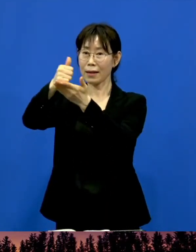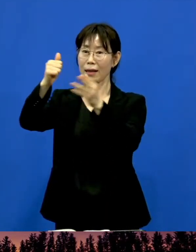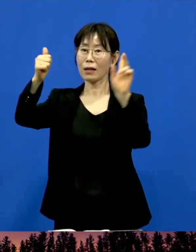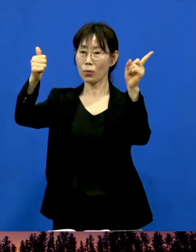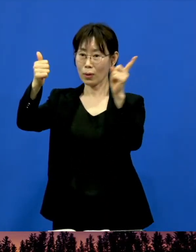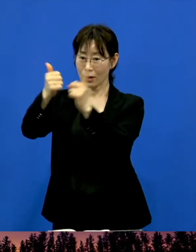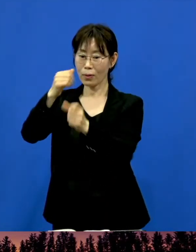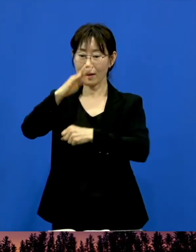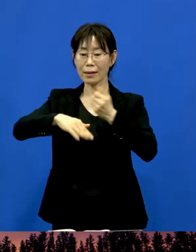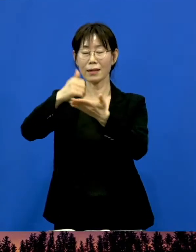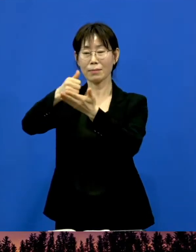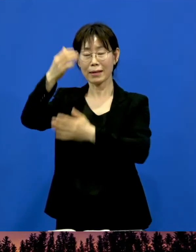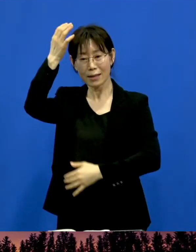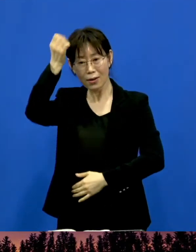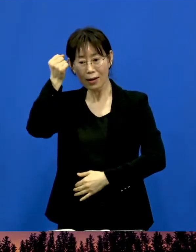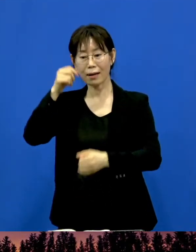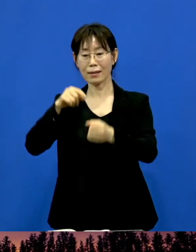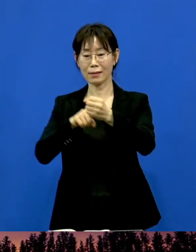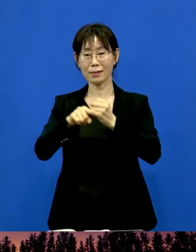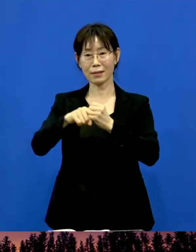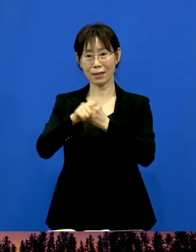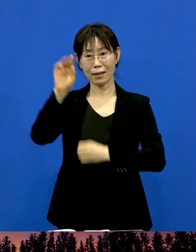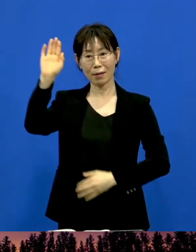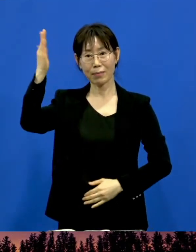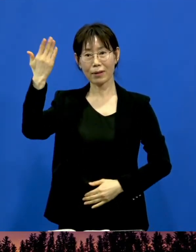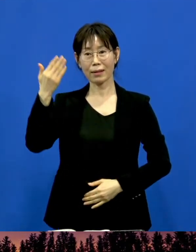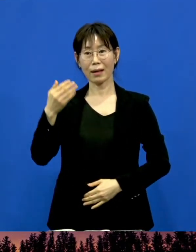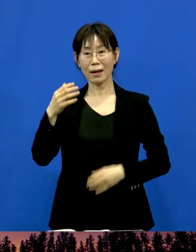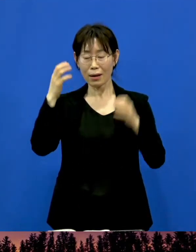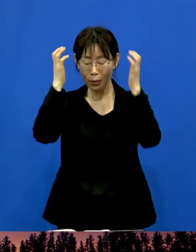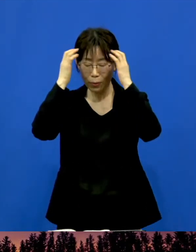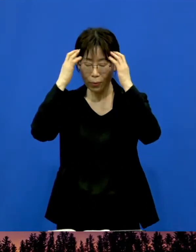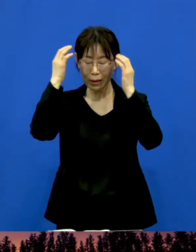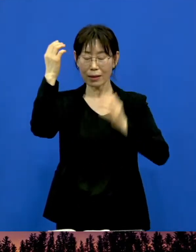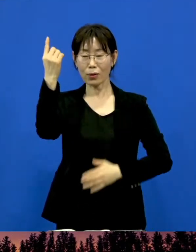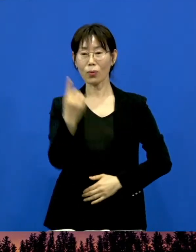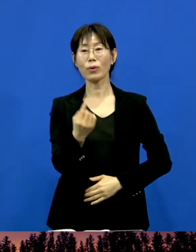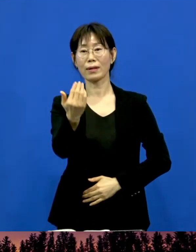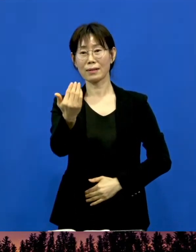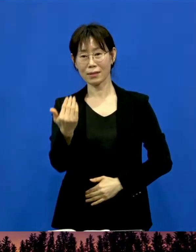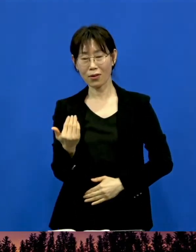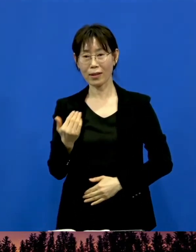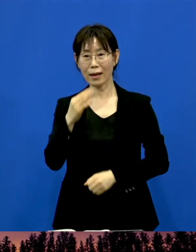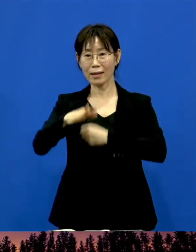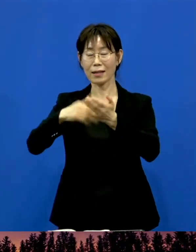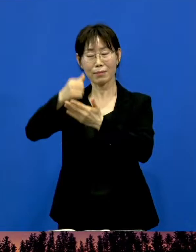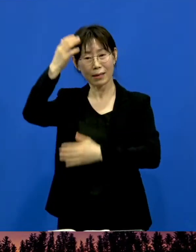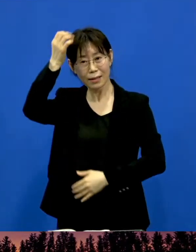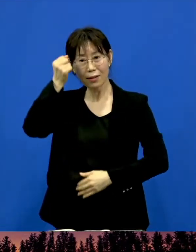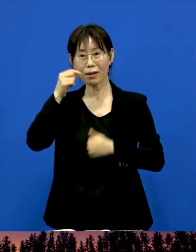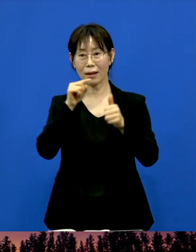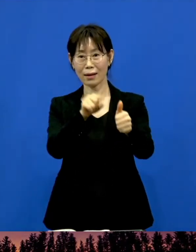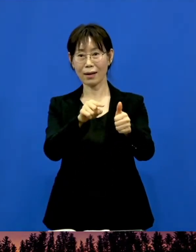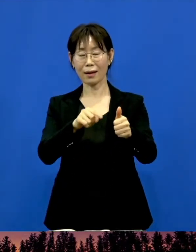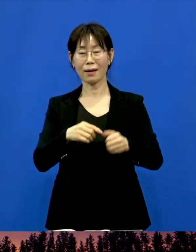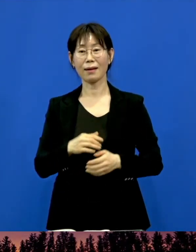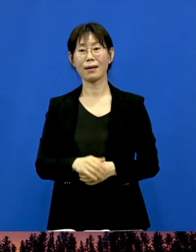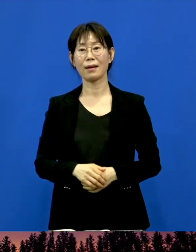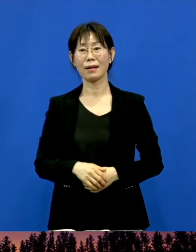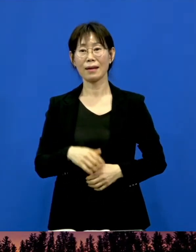그분을 기억하라. 곧 공고한 날이 이르기 전에 나는 아무 낙이 없다고